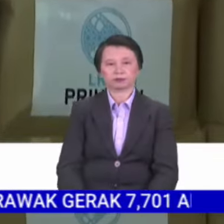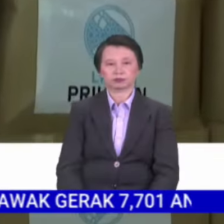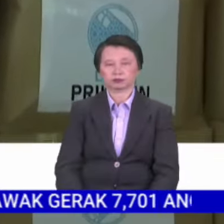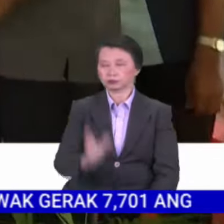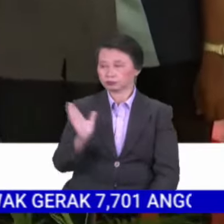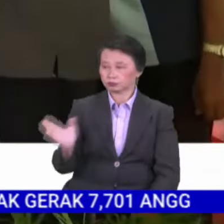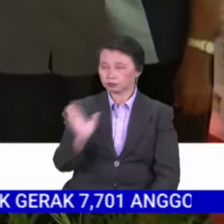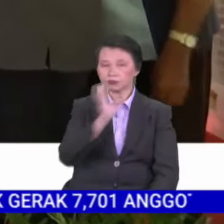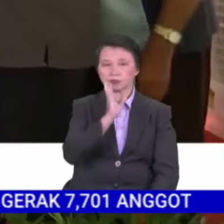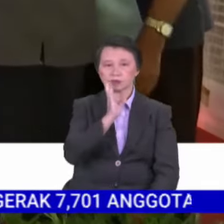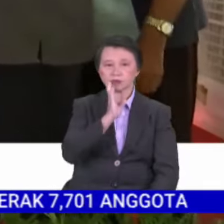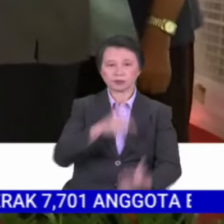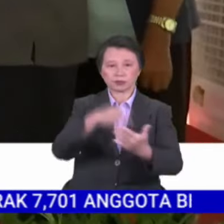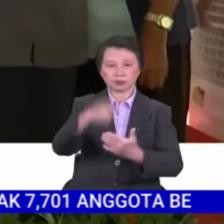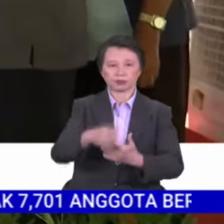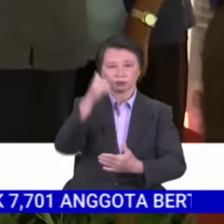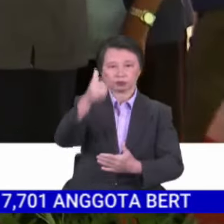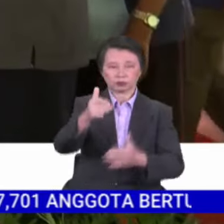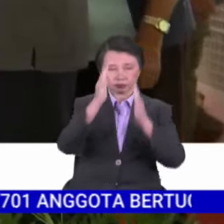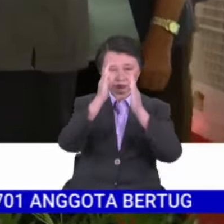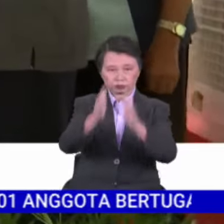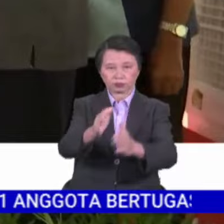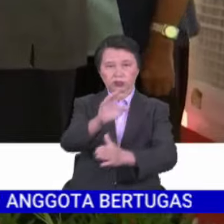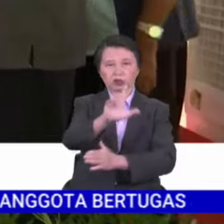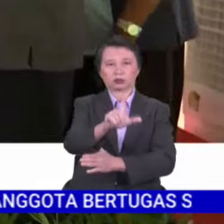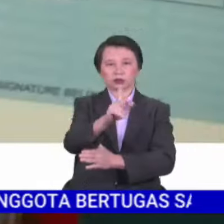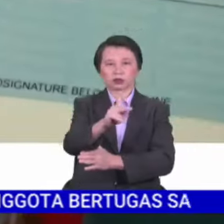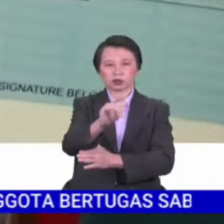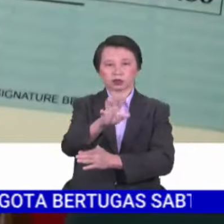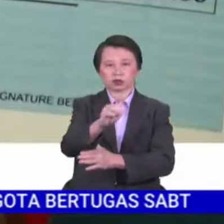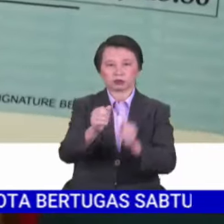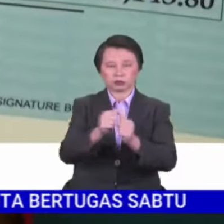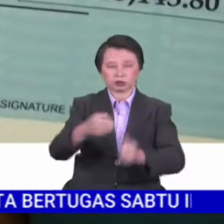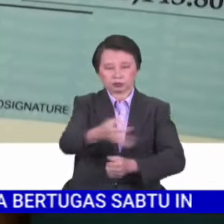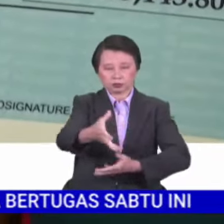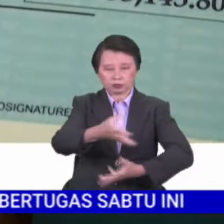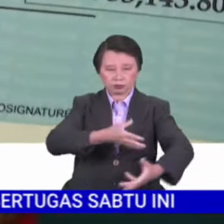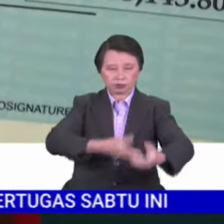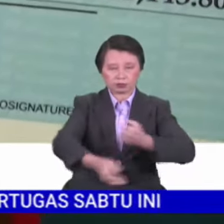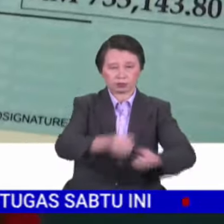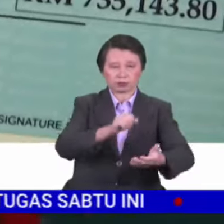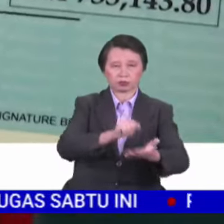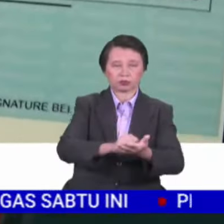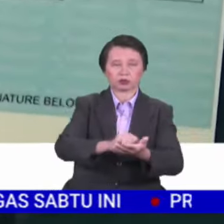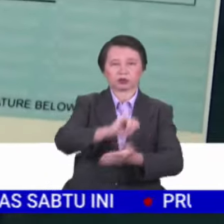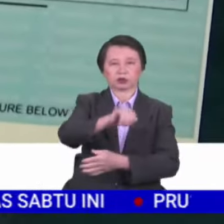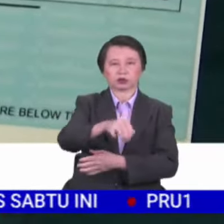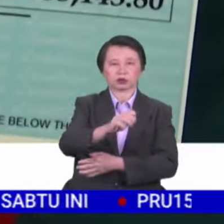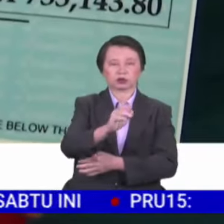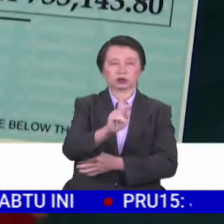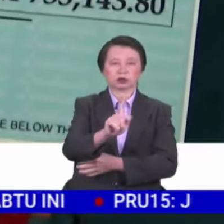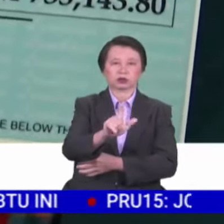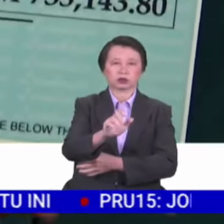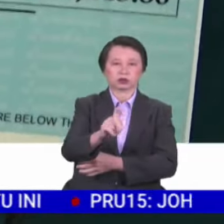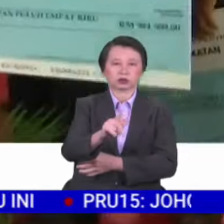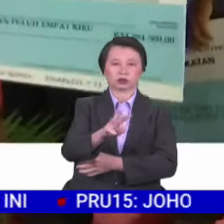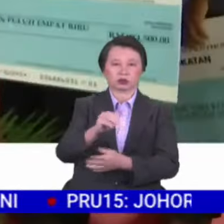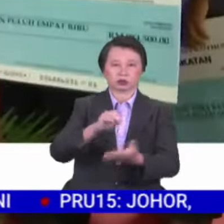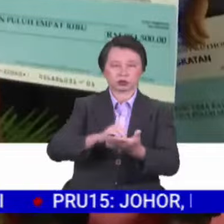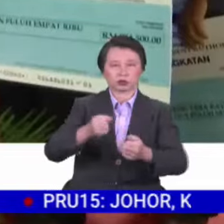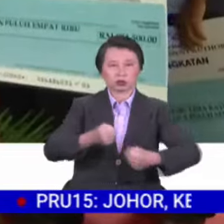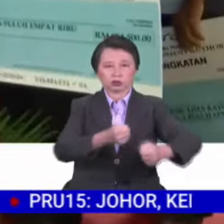Beliau berkata ketika program Jelajah Prihatin LKIM bersama nelayan Sungai Tinggi di JT LKIM Kuala Terong, Sungai